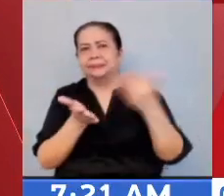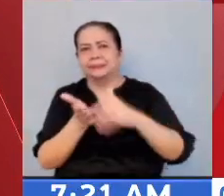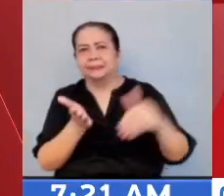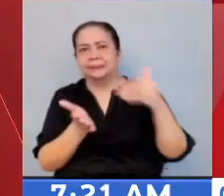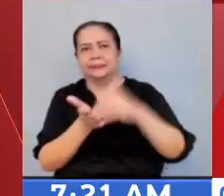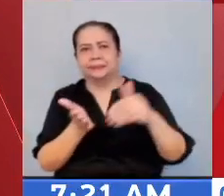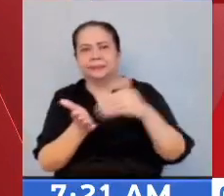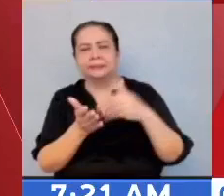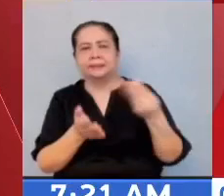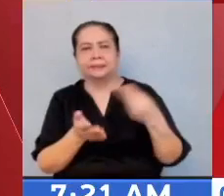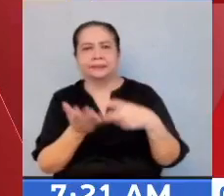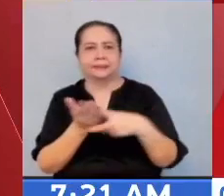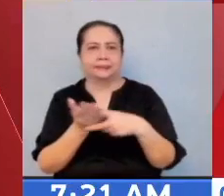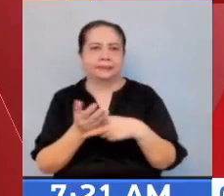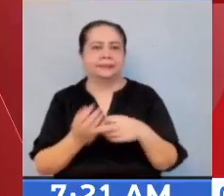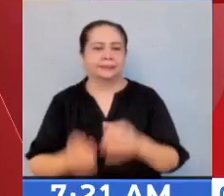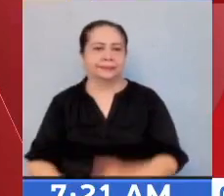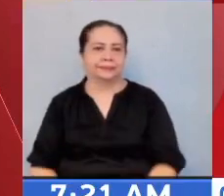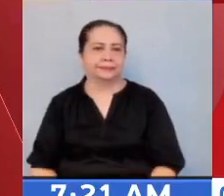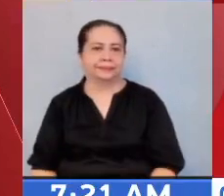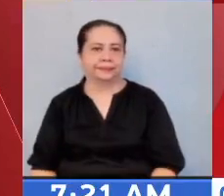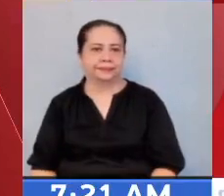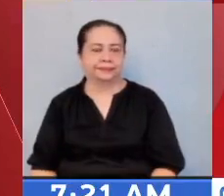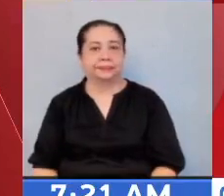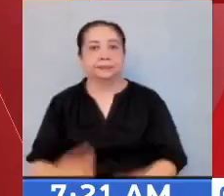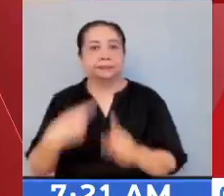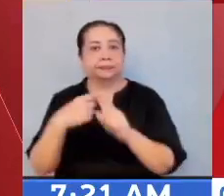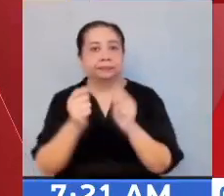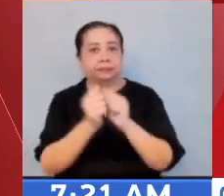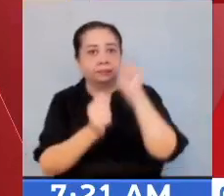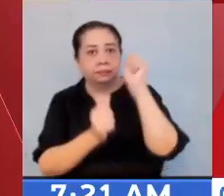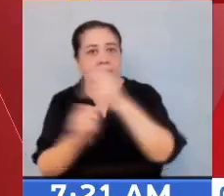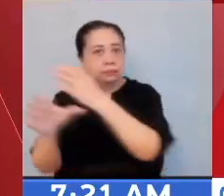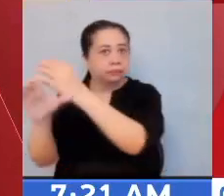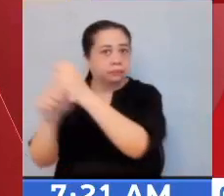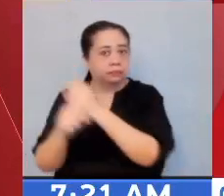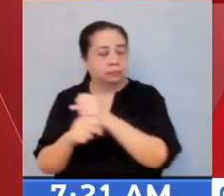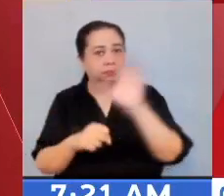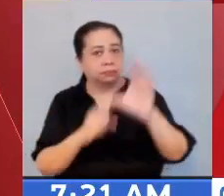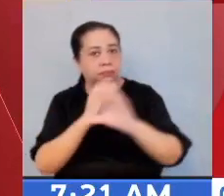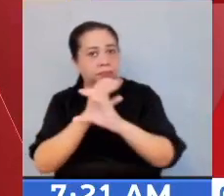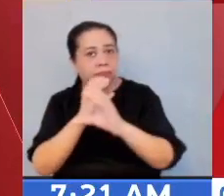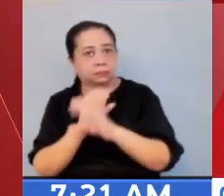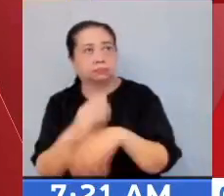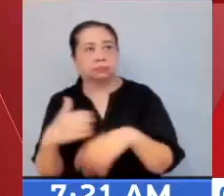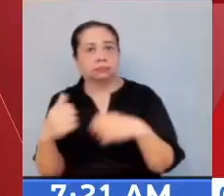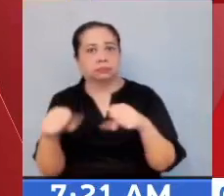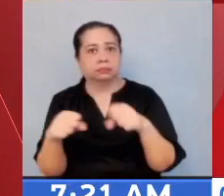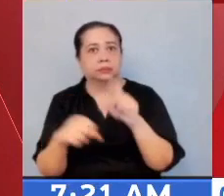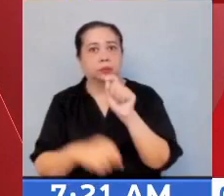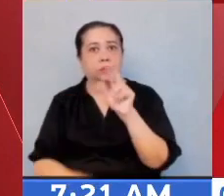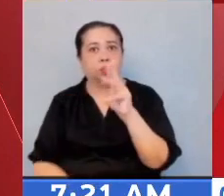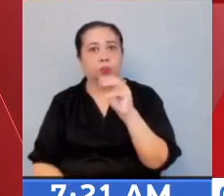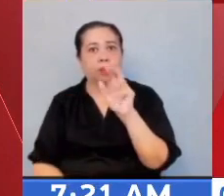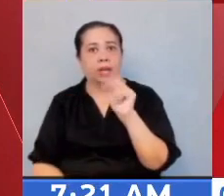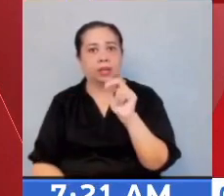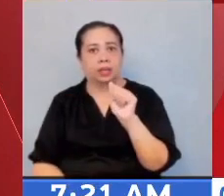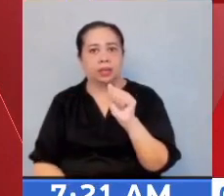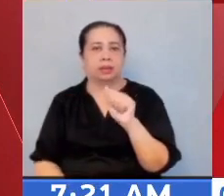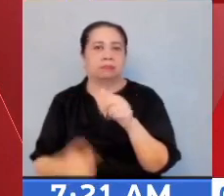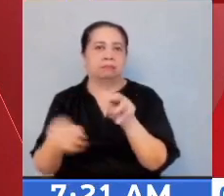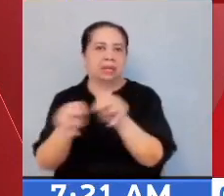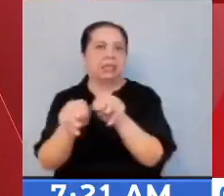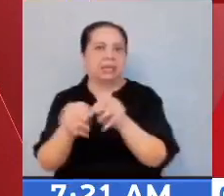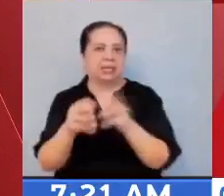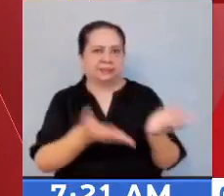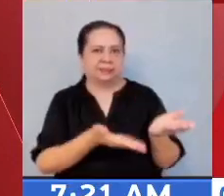malayo, malayo yung kanilang pupuntahan para kuhanin pa yung kanilang stress sa tuman na marikina kasi usually dinadala yung mga nahatak na